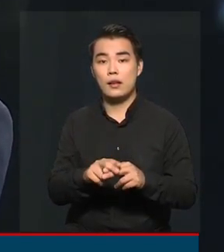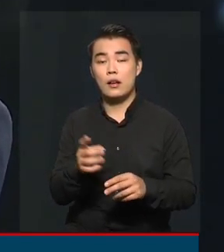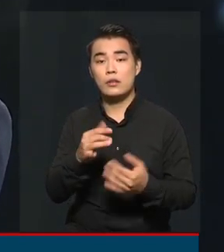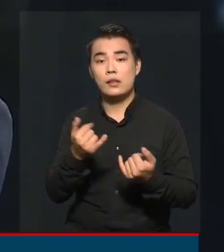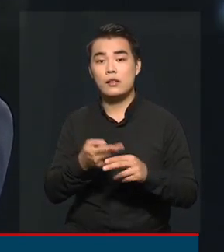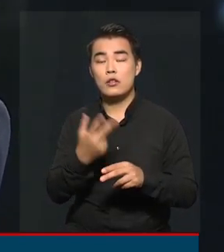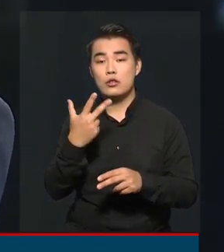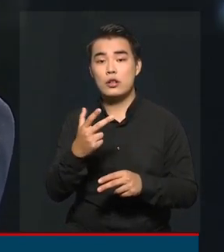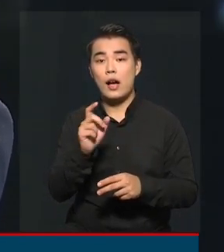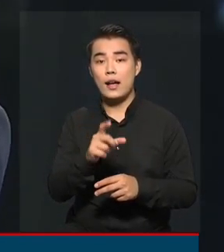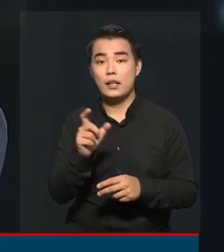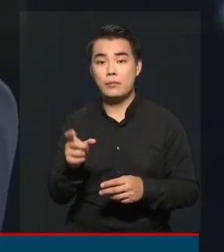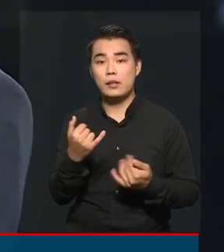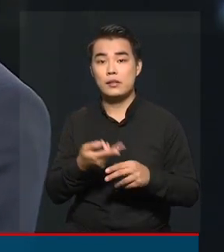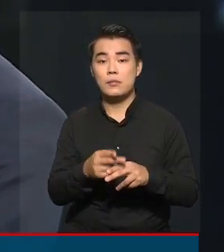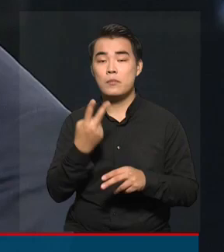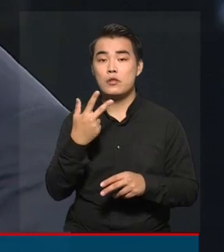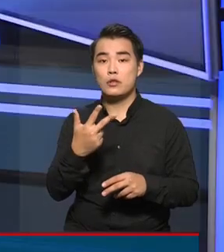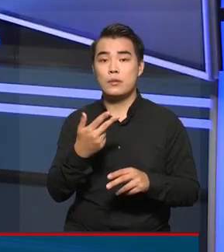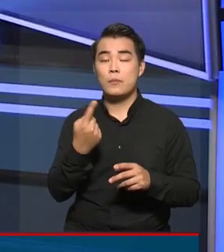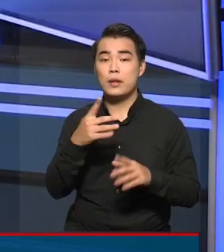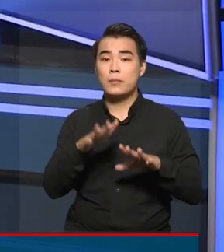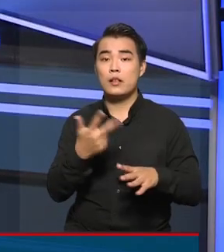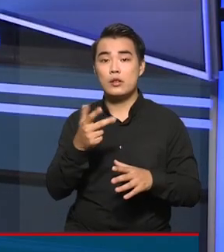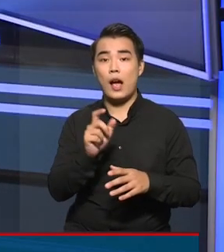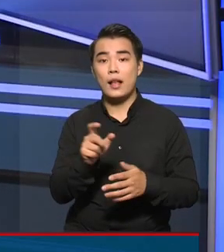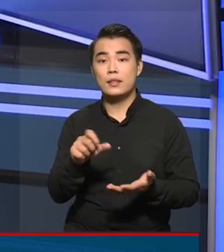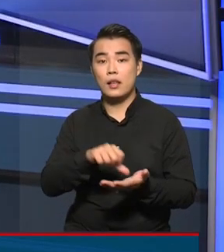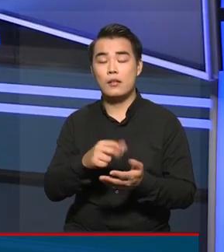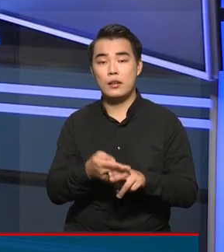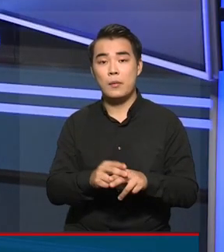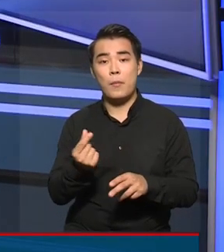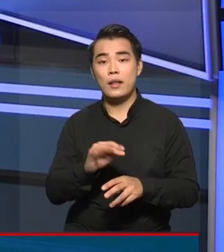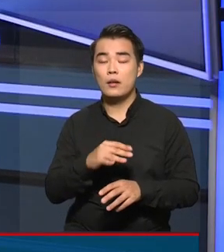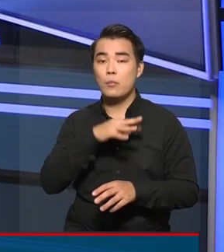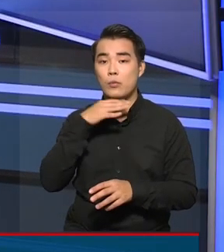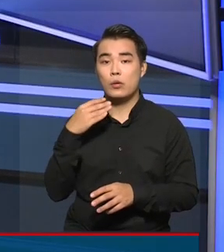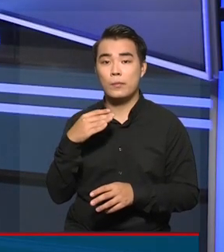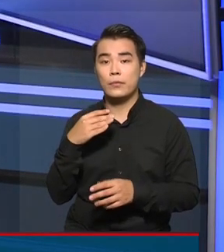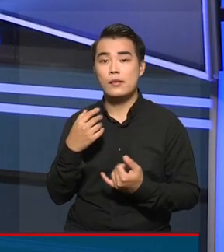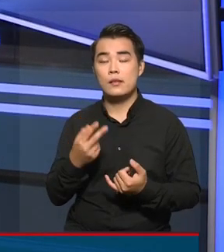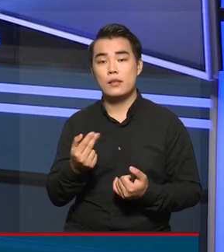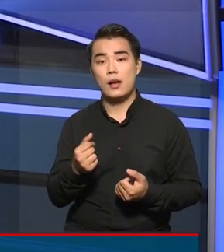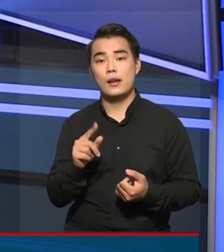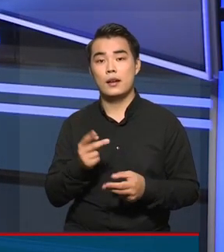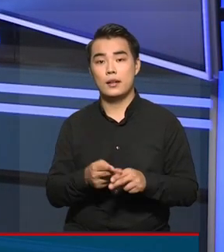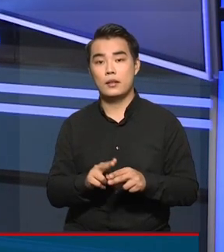3 адам, 3 кандидат, бір орынға 3 кандидат. Аз ба, көп пе, қалай ойлайсыз? Әрине,